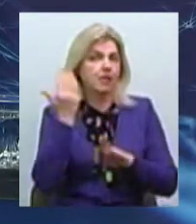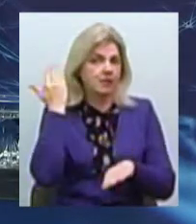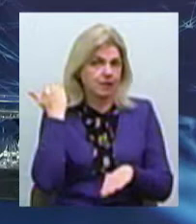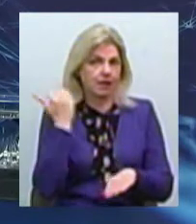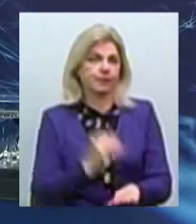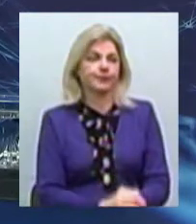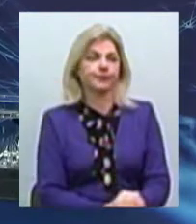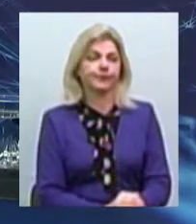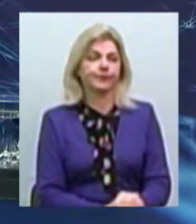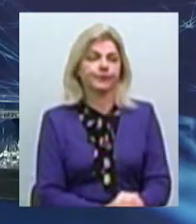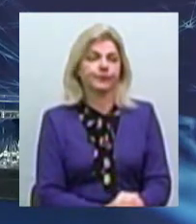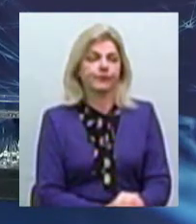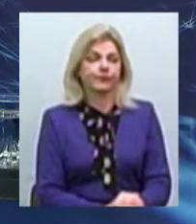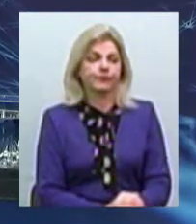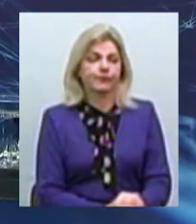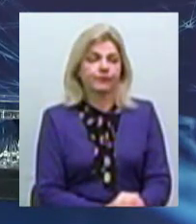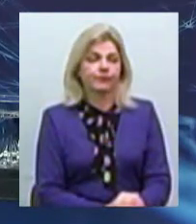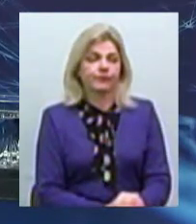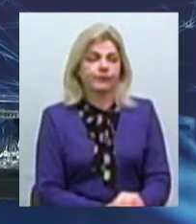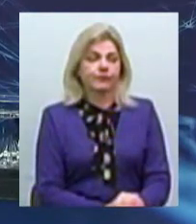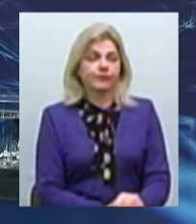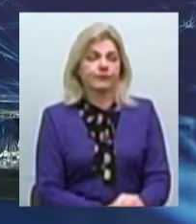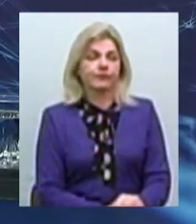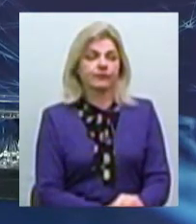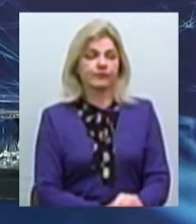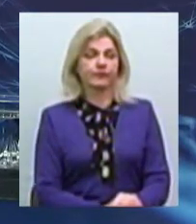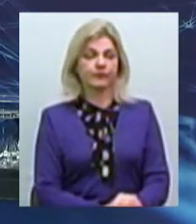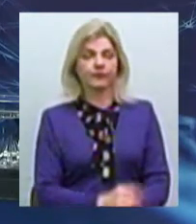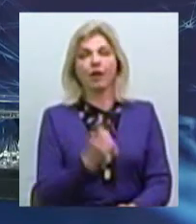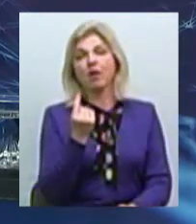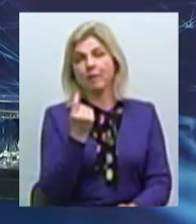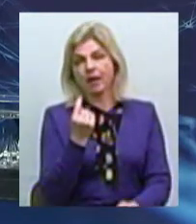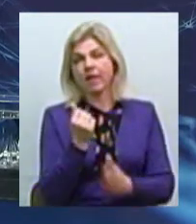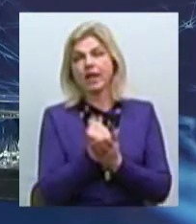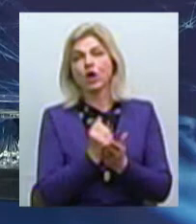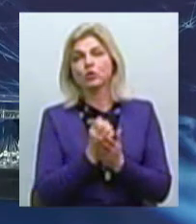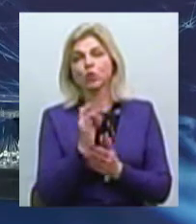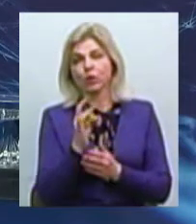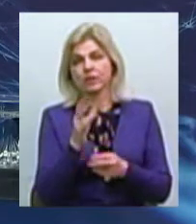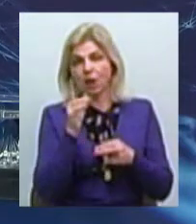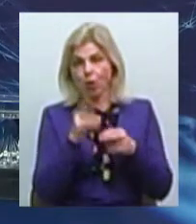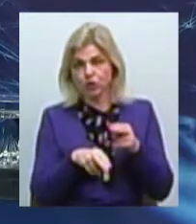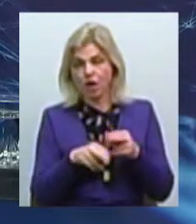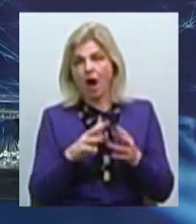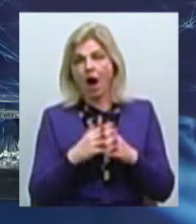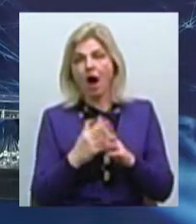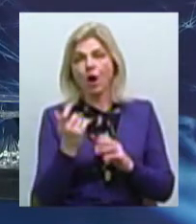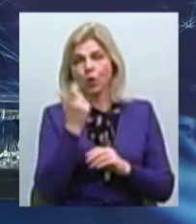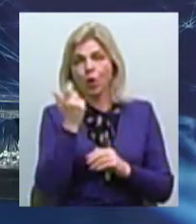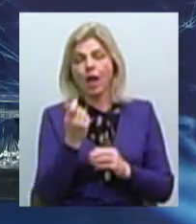во-первых ресурс земельный закончился то есть агробизнес стал очень